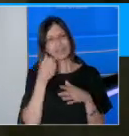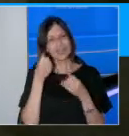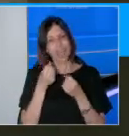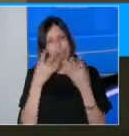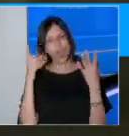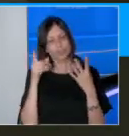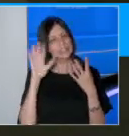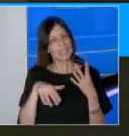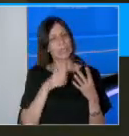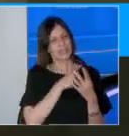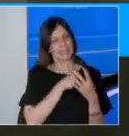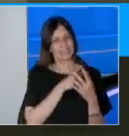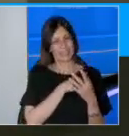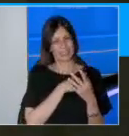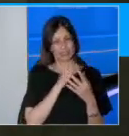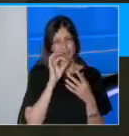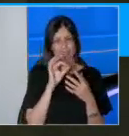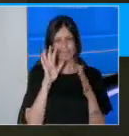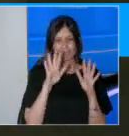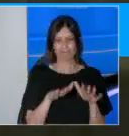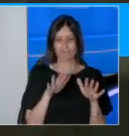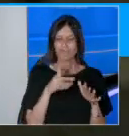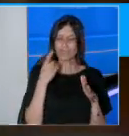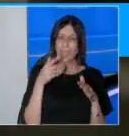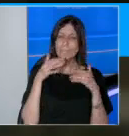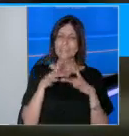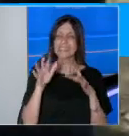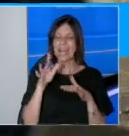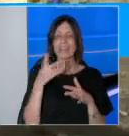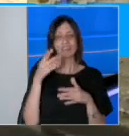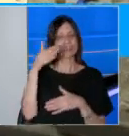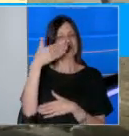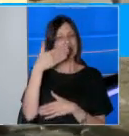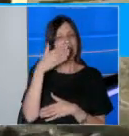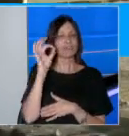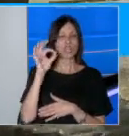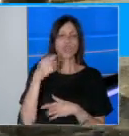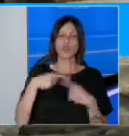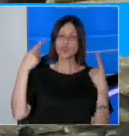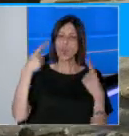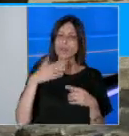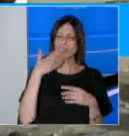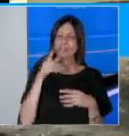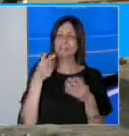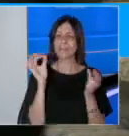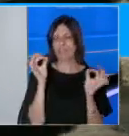אירוע פולחן דתי, גם מצעד הדגלים, שזה אירוע של יום ירושלים, שהוא מיוחד